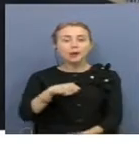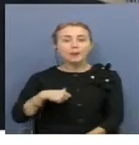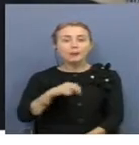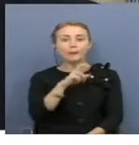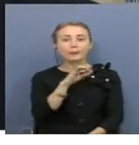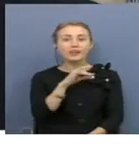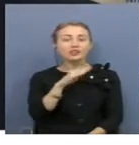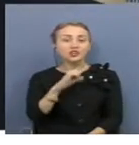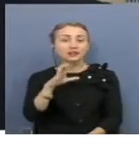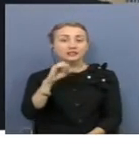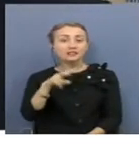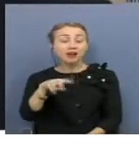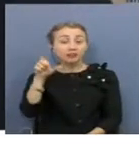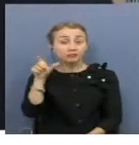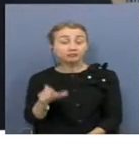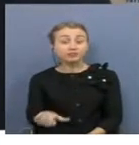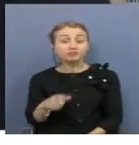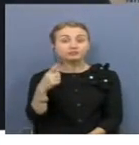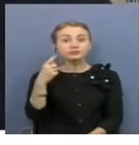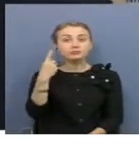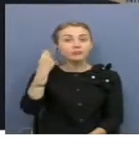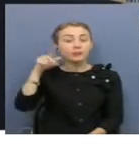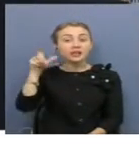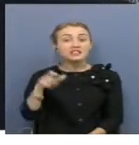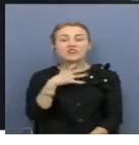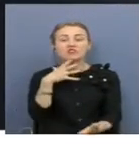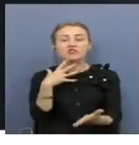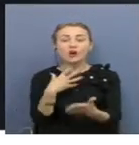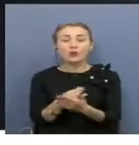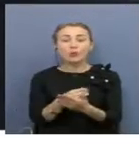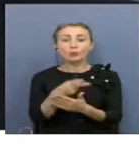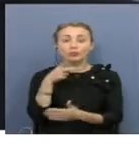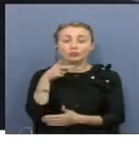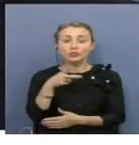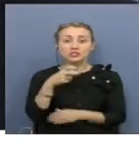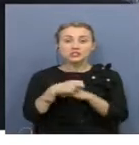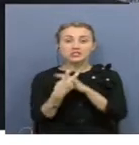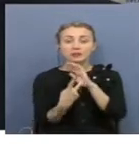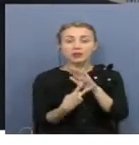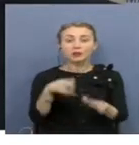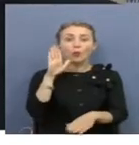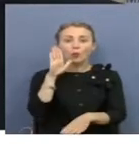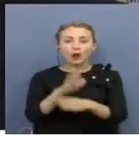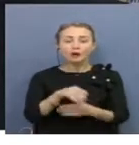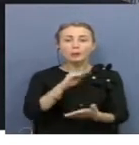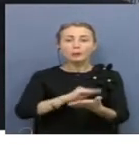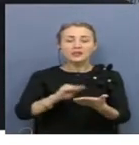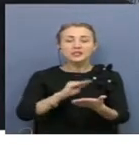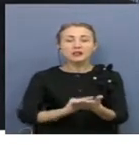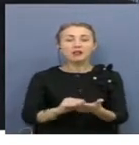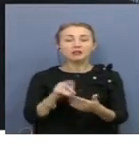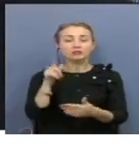Одан қалды енді өздеріңізге белгілі мынау Астана Бурабай тас жолының бойында облыстың